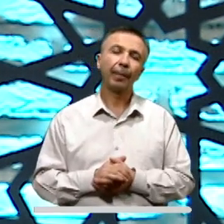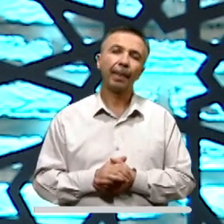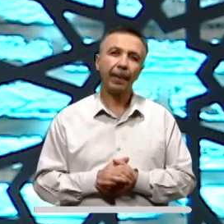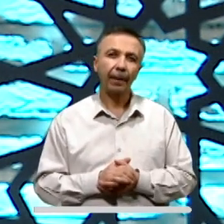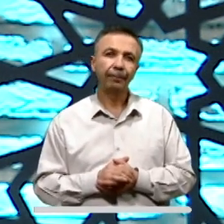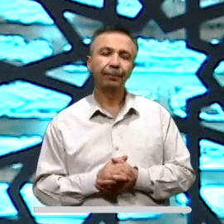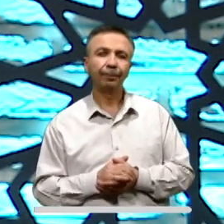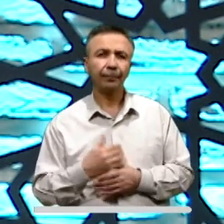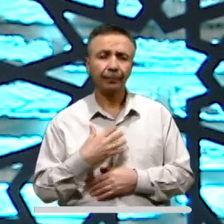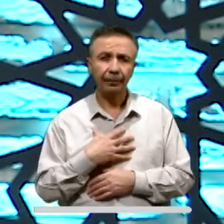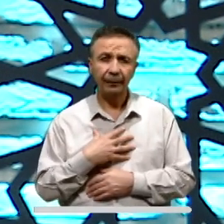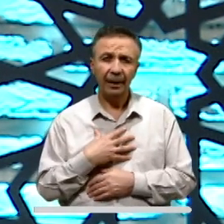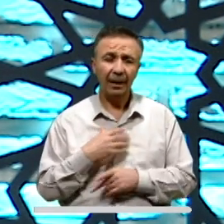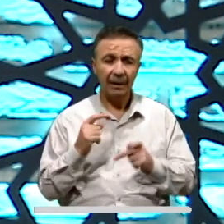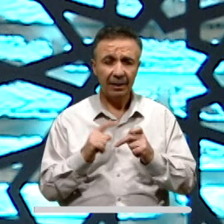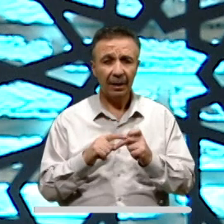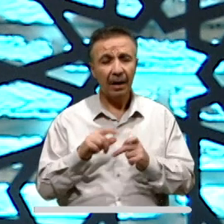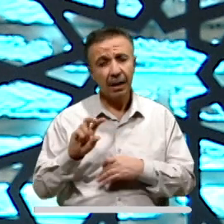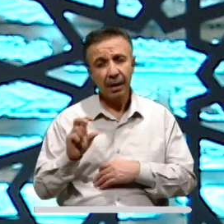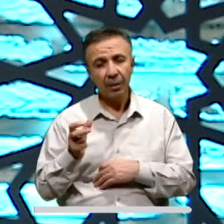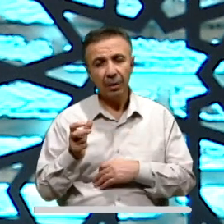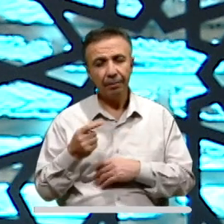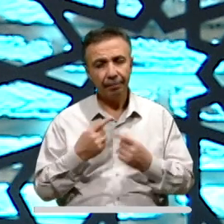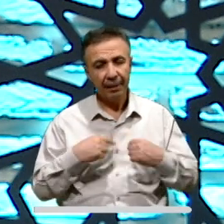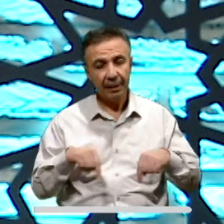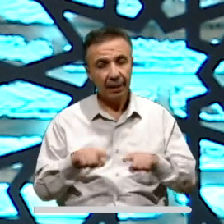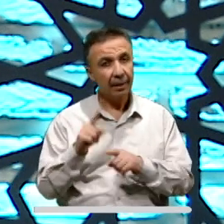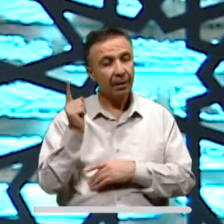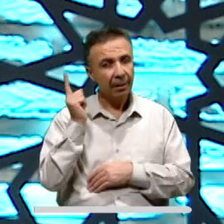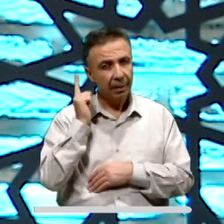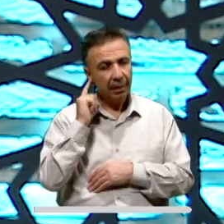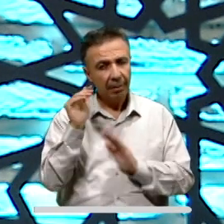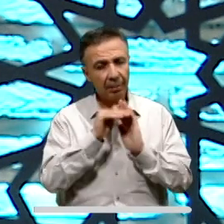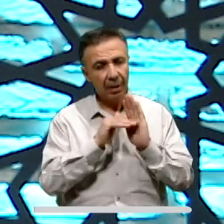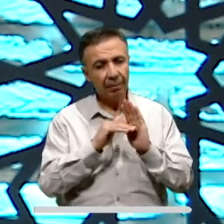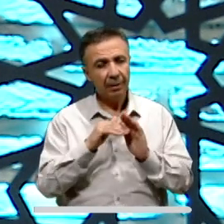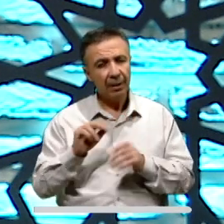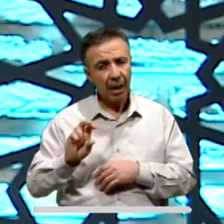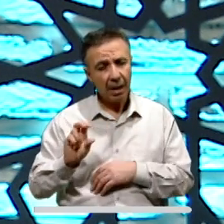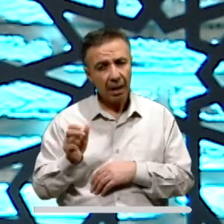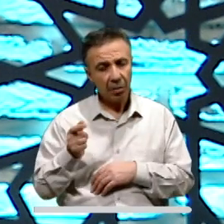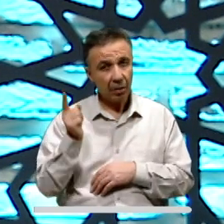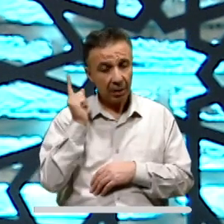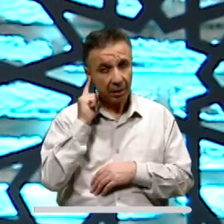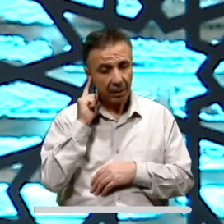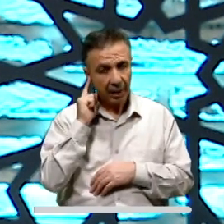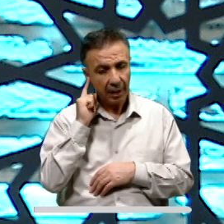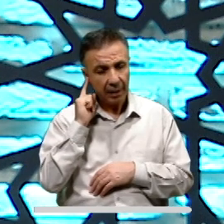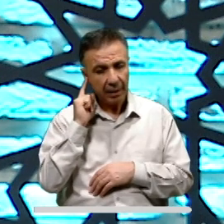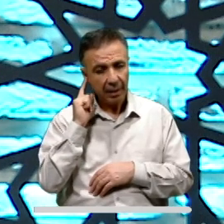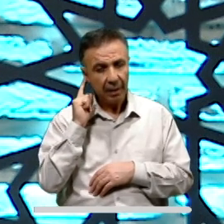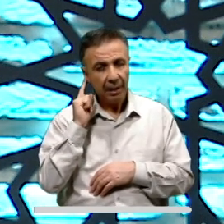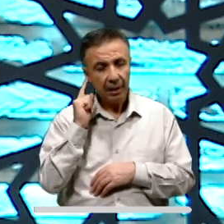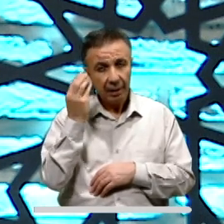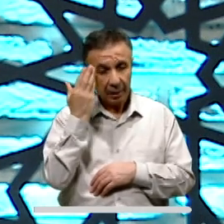olurum. Diyanet Risalet Radyo üzerinden bizlere kulak veren, programımızı radyo başından dinleyen izleyicilerimiz,